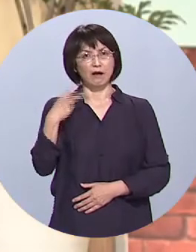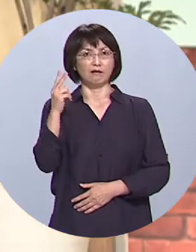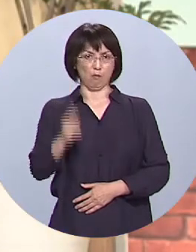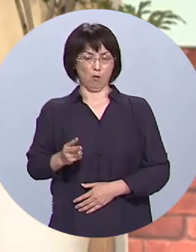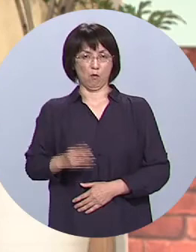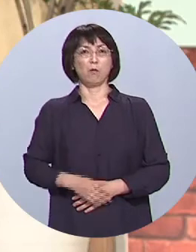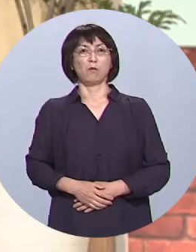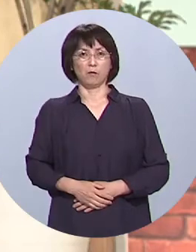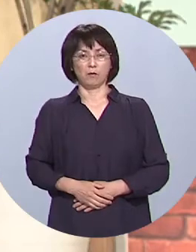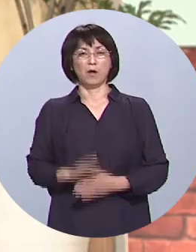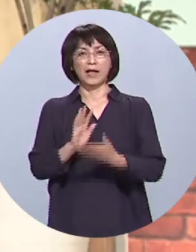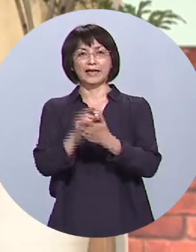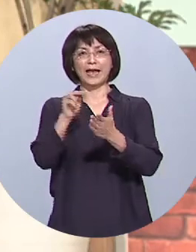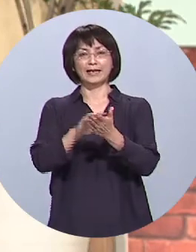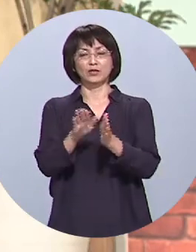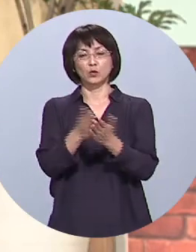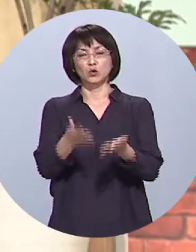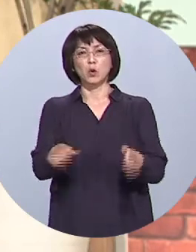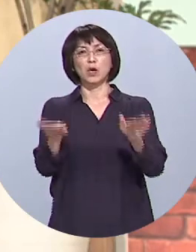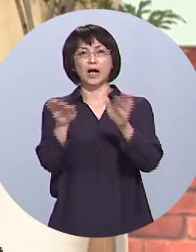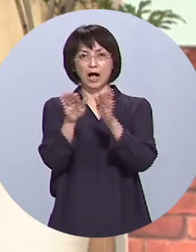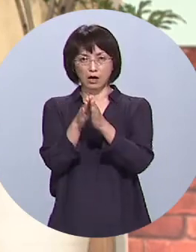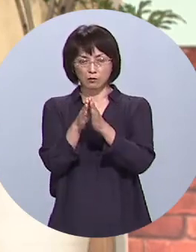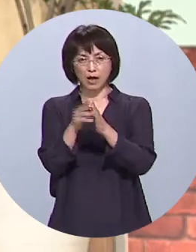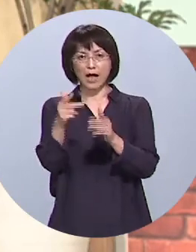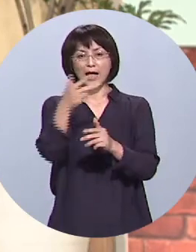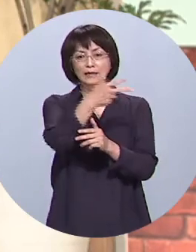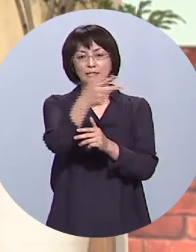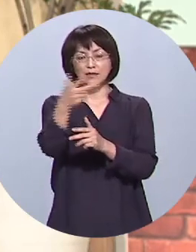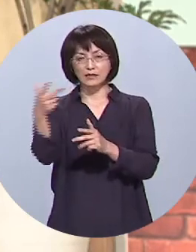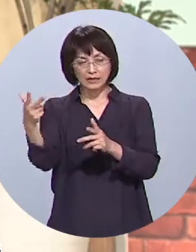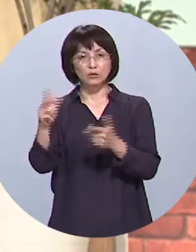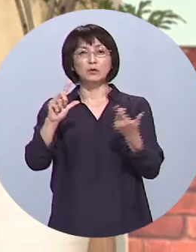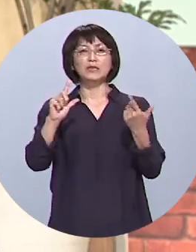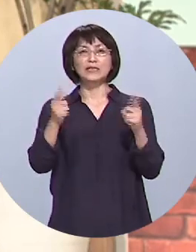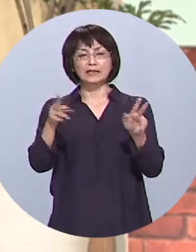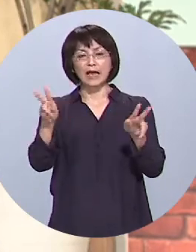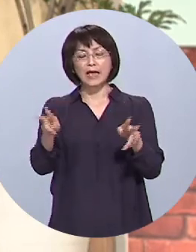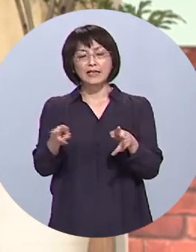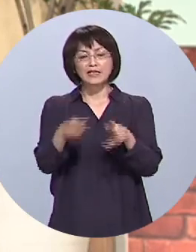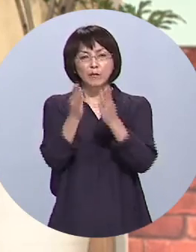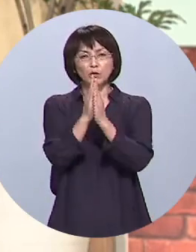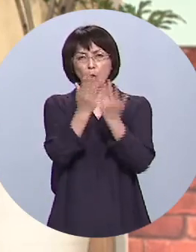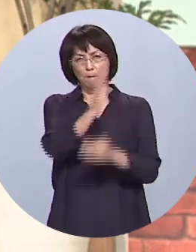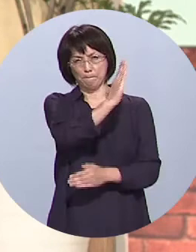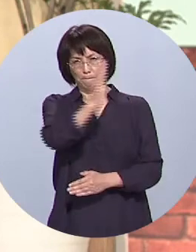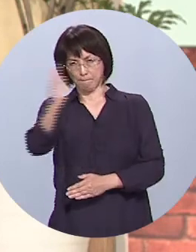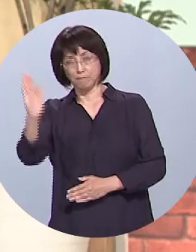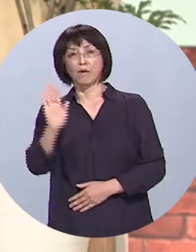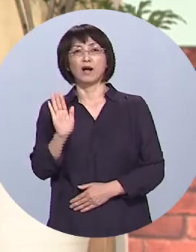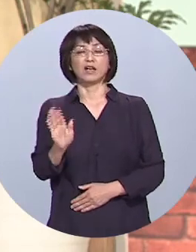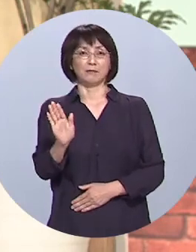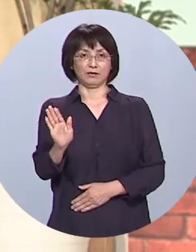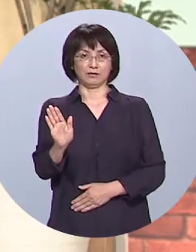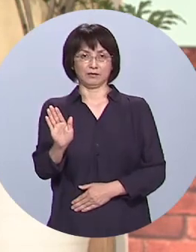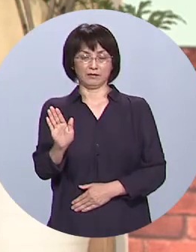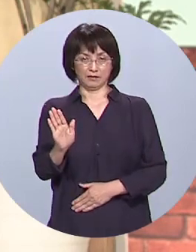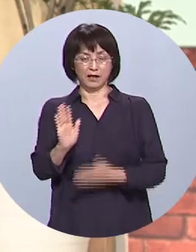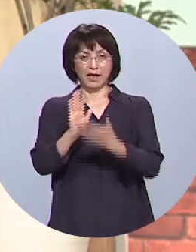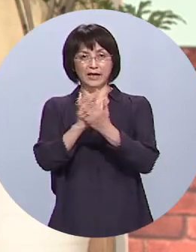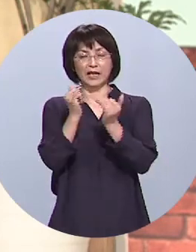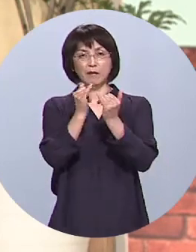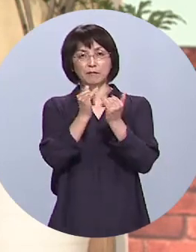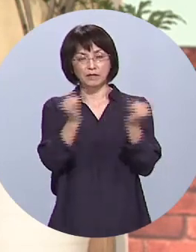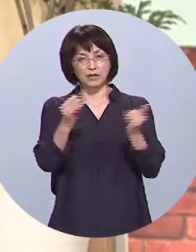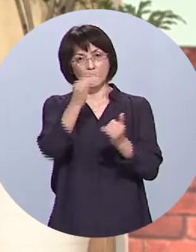ども、はい、この県立図書館、あの市町村の図書館とは違って専門書が充実しているんです。 そうなんだ。 はい、県民の知識情報